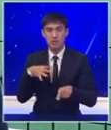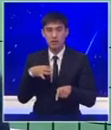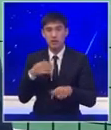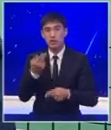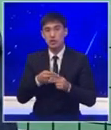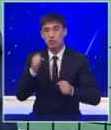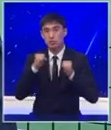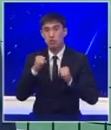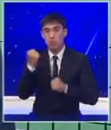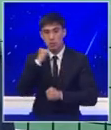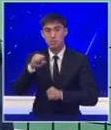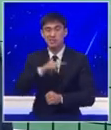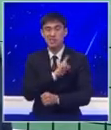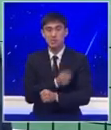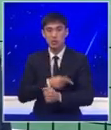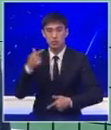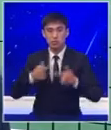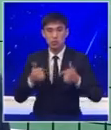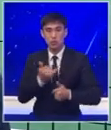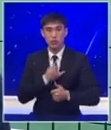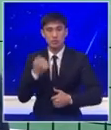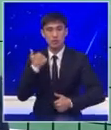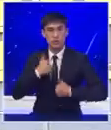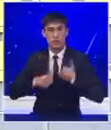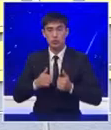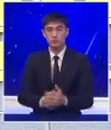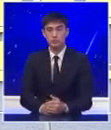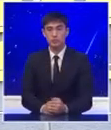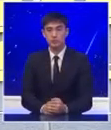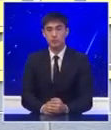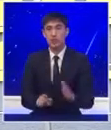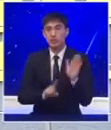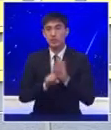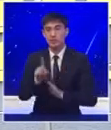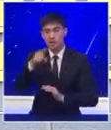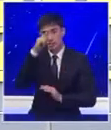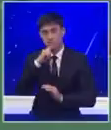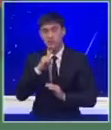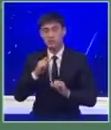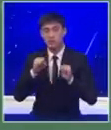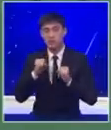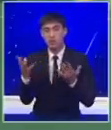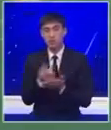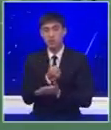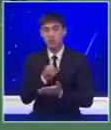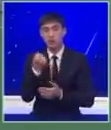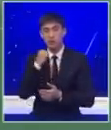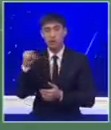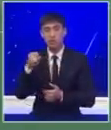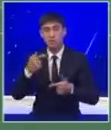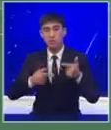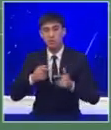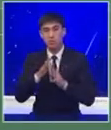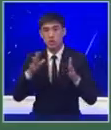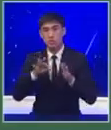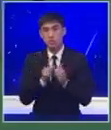спорт. Побеждает сильнейший. Соперники у нас все достойные. Уже на старте казахстанским спортсменкам удалось обыграть соперников с